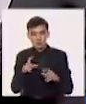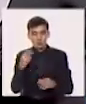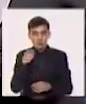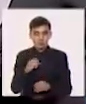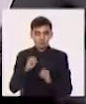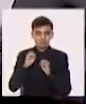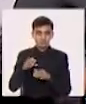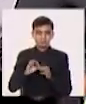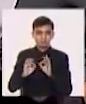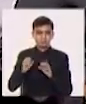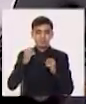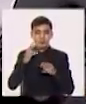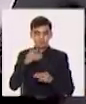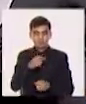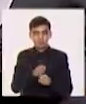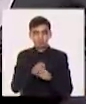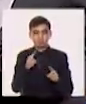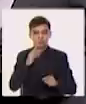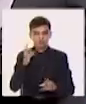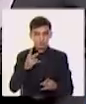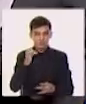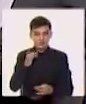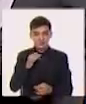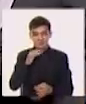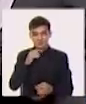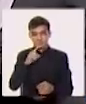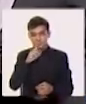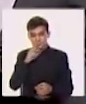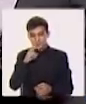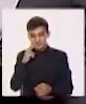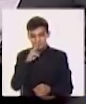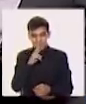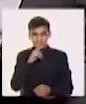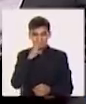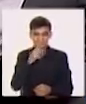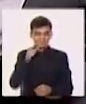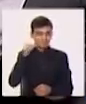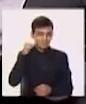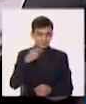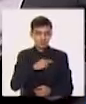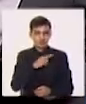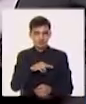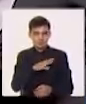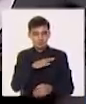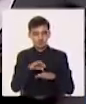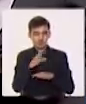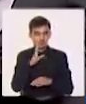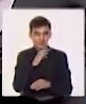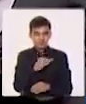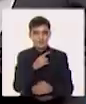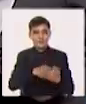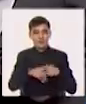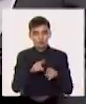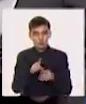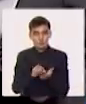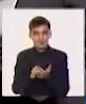қайтармақ? Оларға қайтпек керек. Ал бірнеше айдан бері қайтыс болған әйелінің зиратына белгі қоюға қауқары жоқ азамат мүгедектік үшін